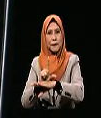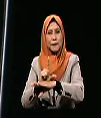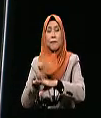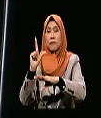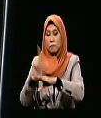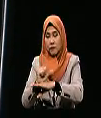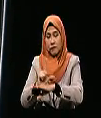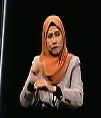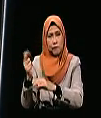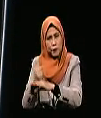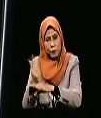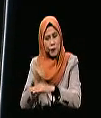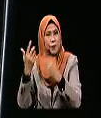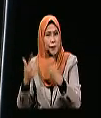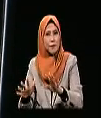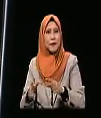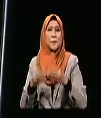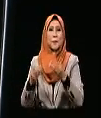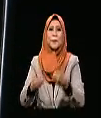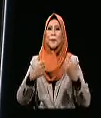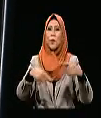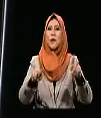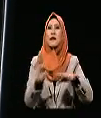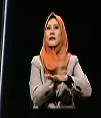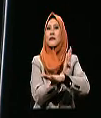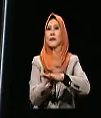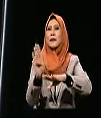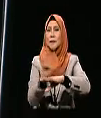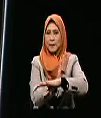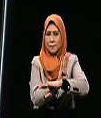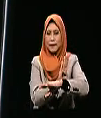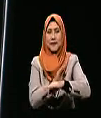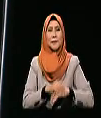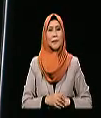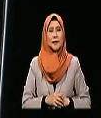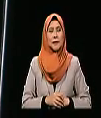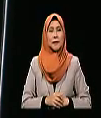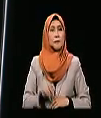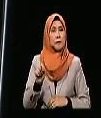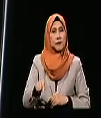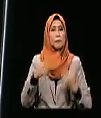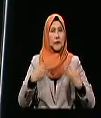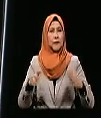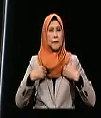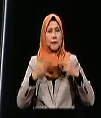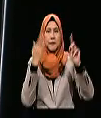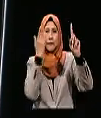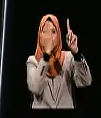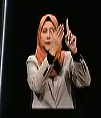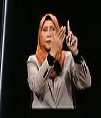latihan, mereka ini dibagi peluang untuk berniaga sebagai contoh. Jadi mereka telah meletakkan matlamat